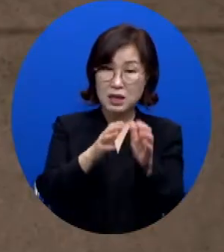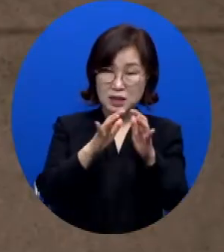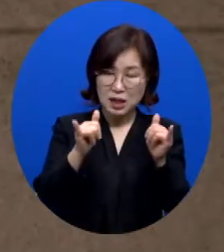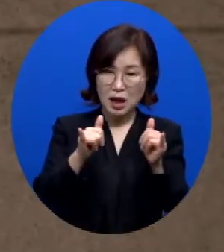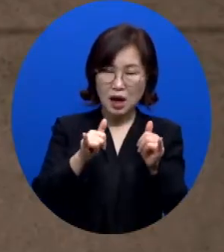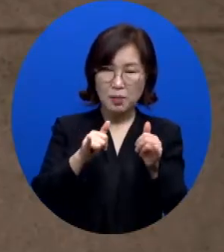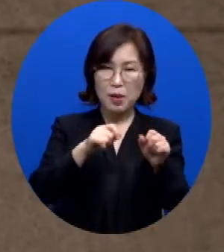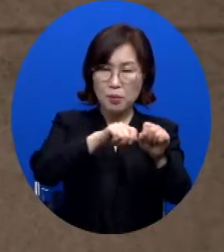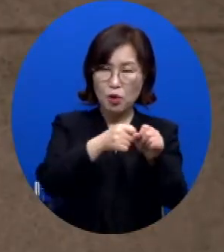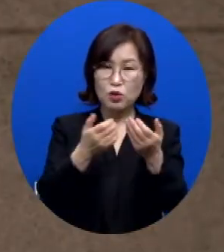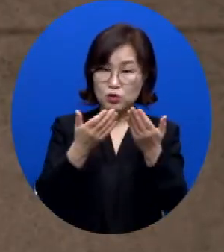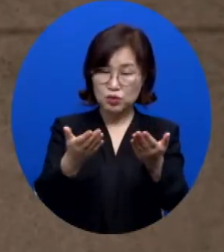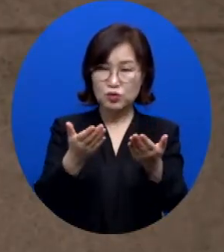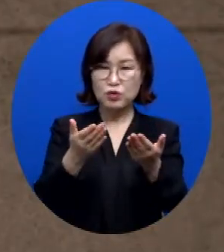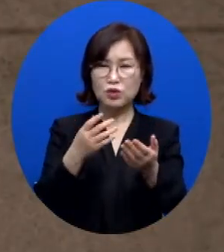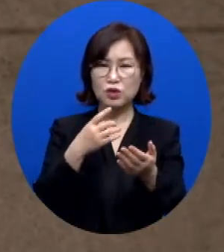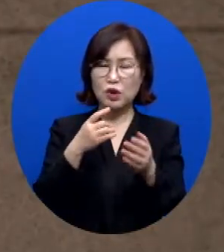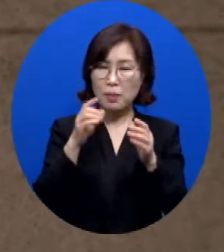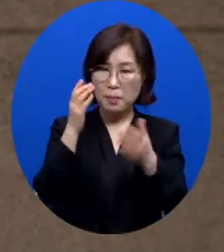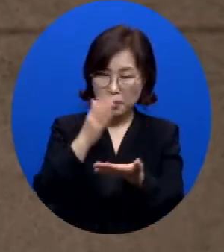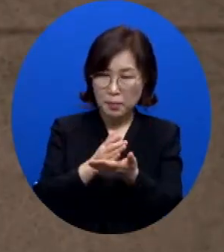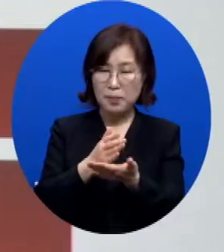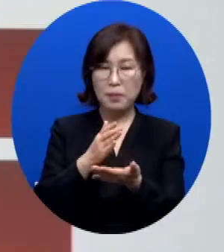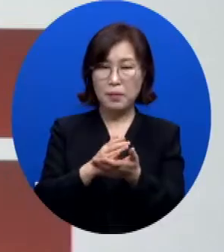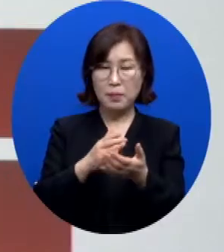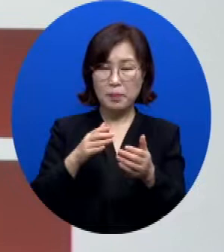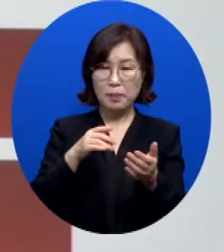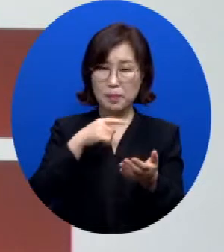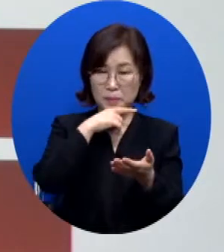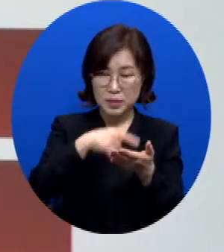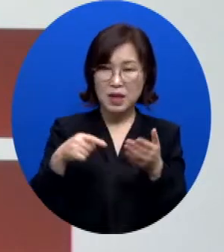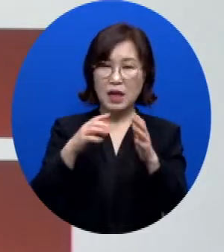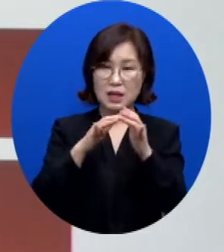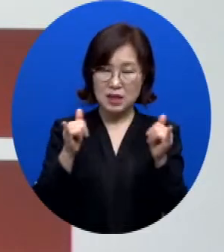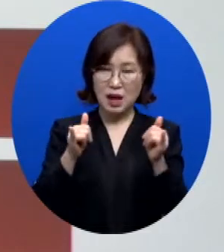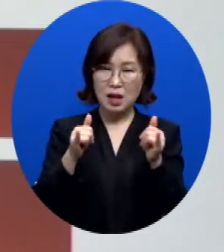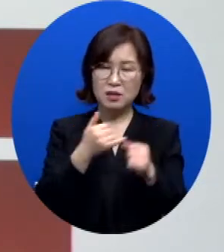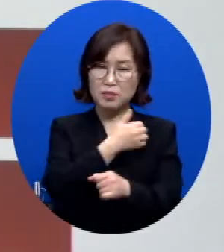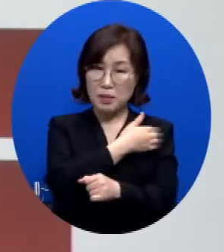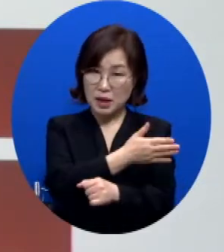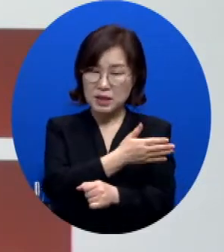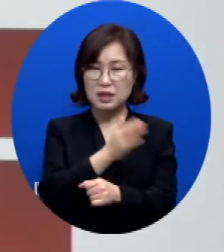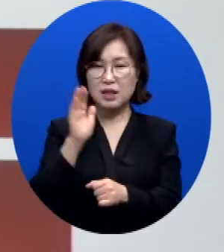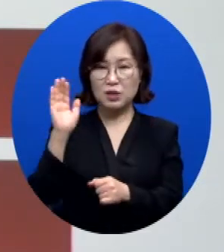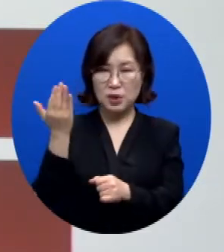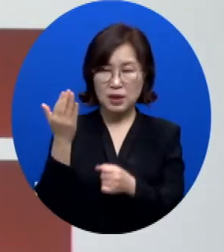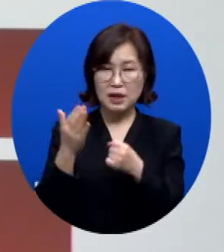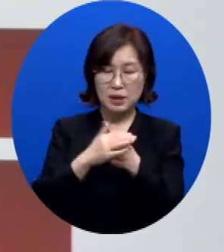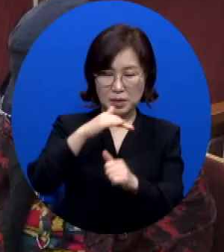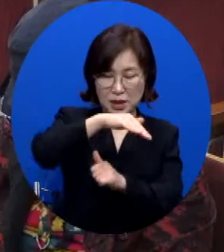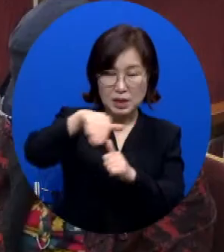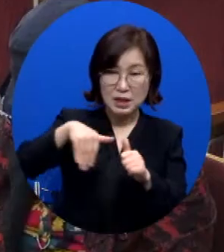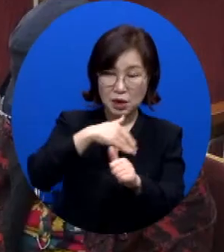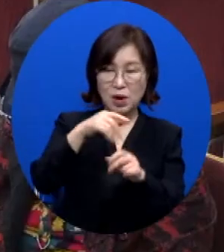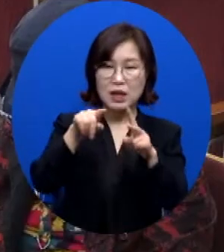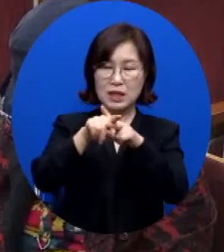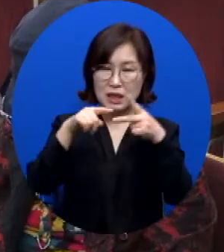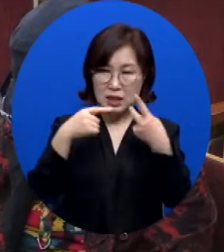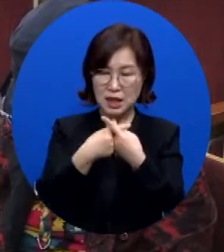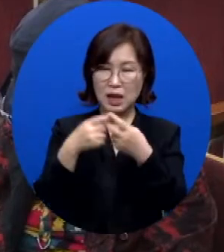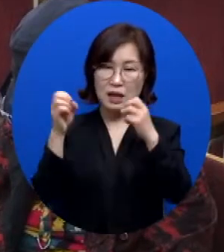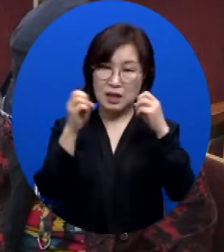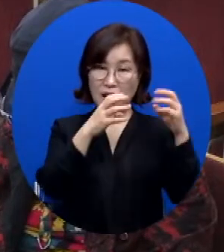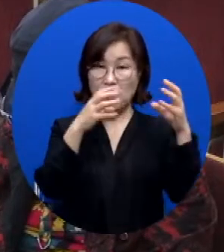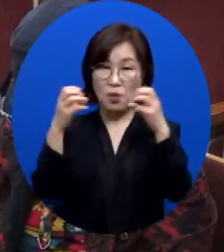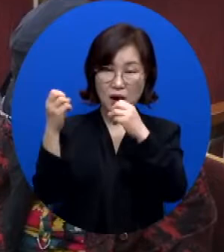응보적 패러다임은 수많은 범죄 피해자들이 방치되는 상황을 만든다고 지적하며 상황을 이해하는 질문을 통해